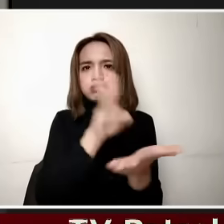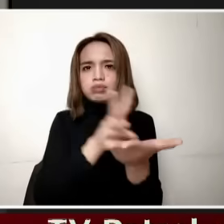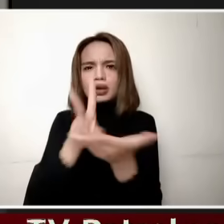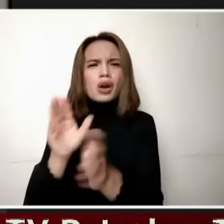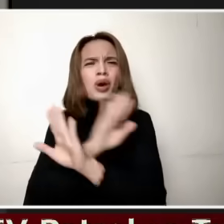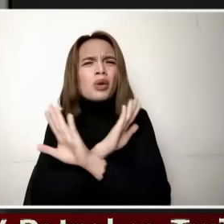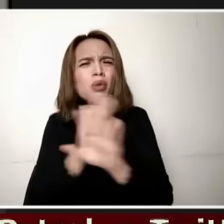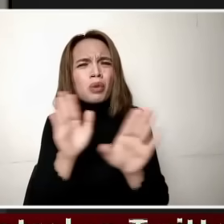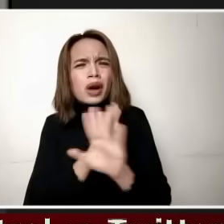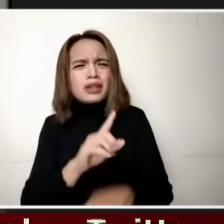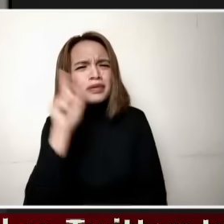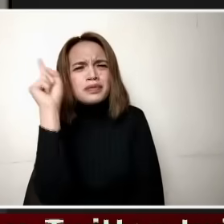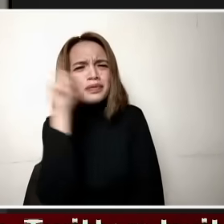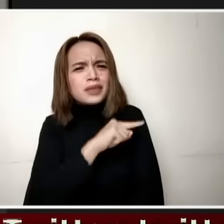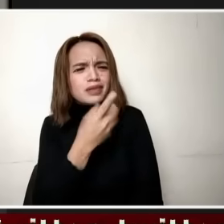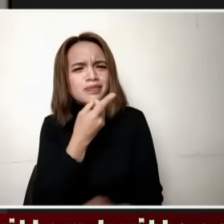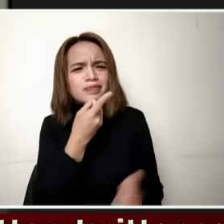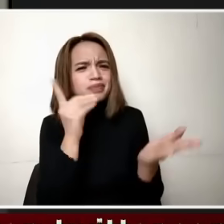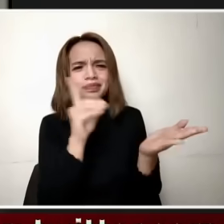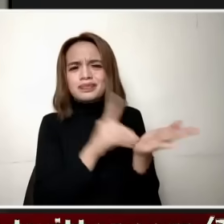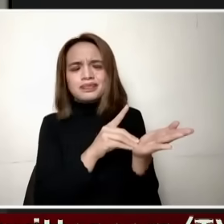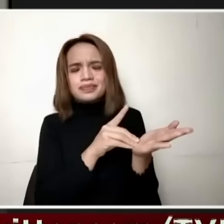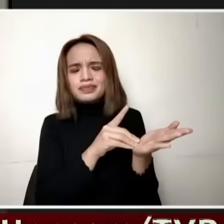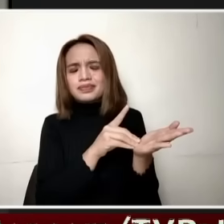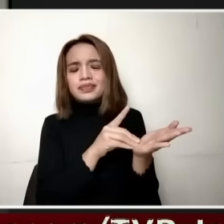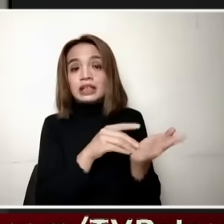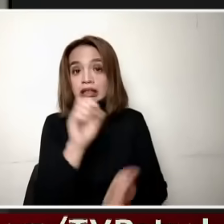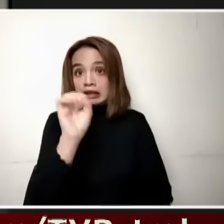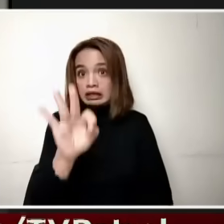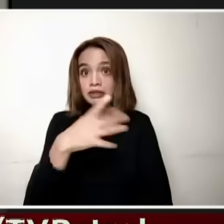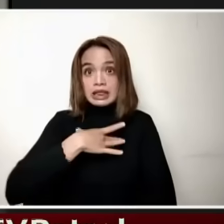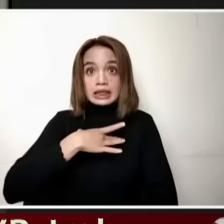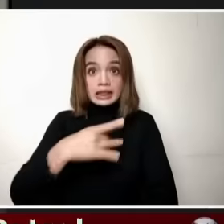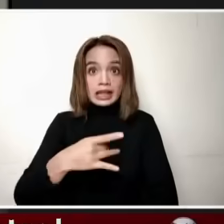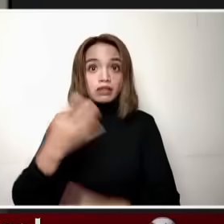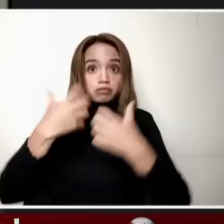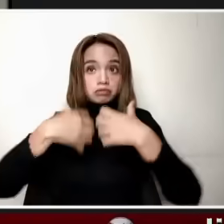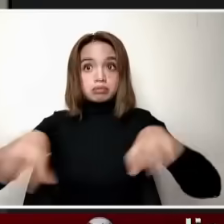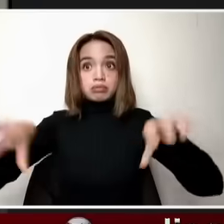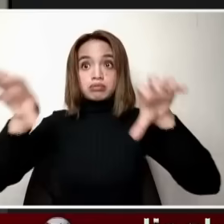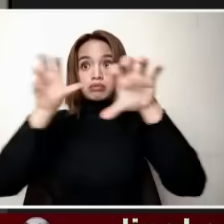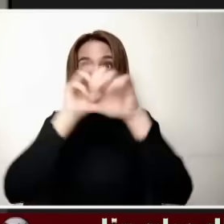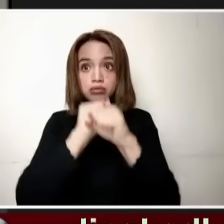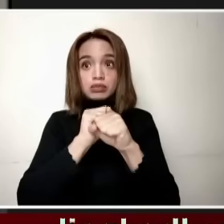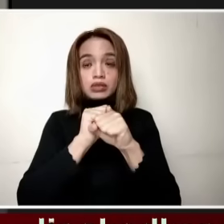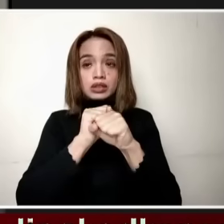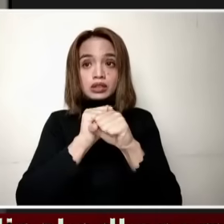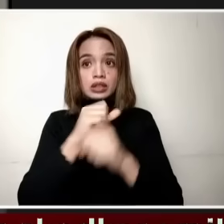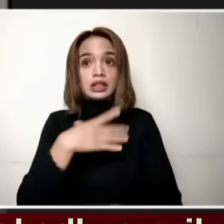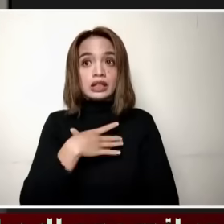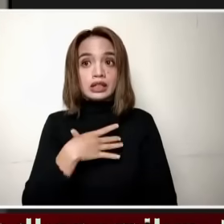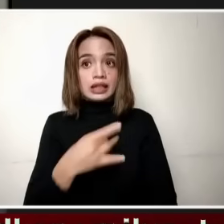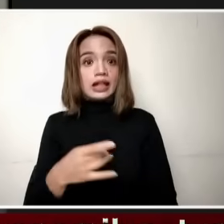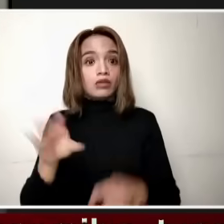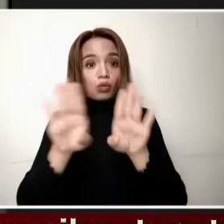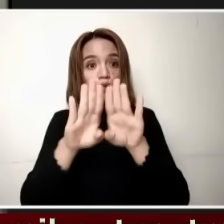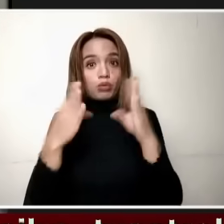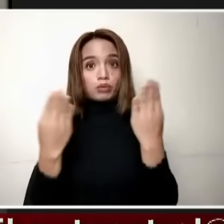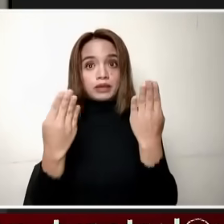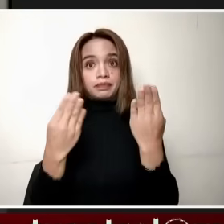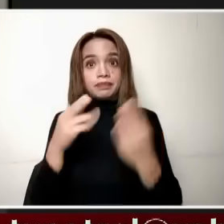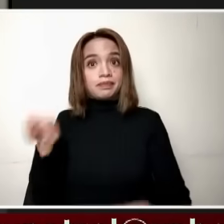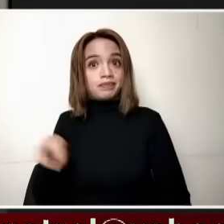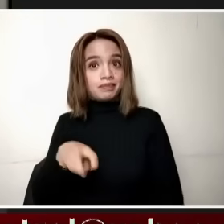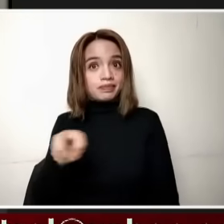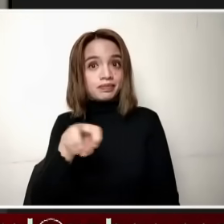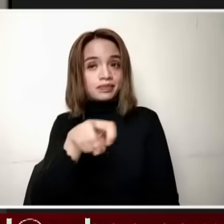mga dokumento na kailangan. Kung gusto nating matapos na ito, gusto nating mabuksan ng turismo, gusto na nating ulit